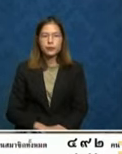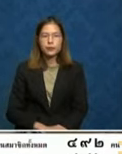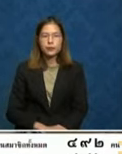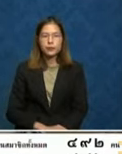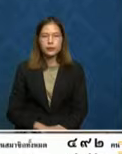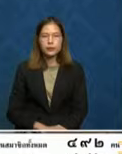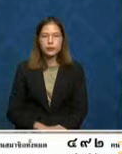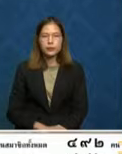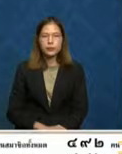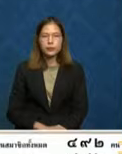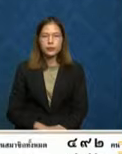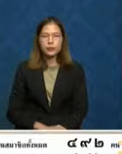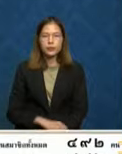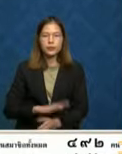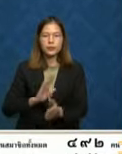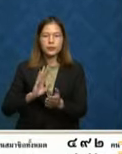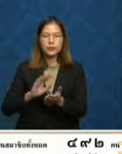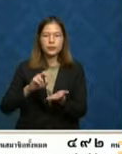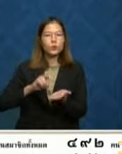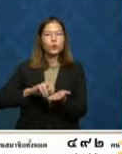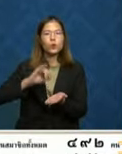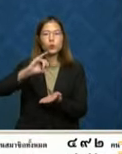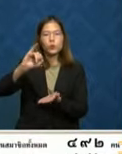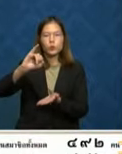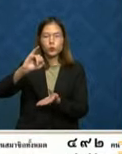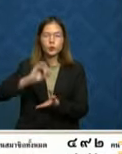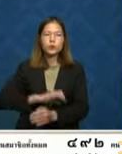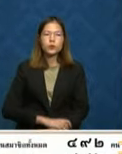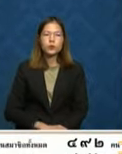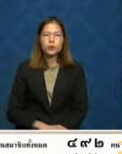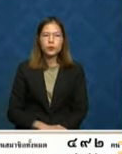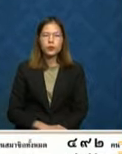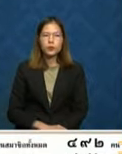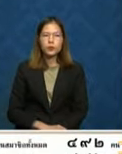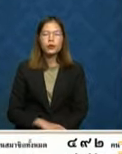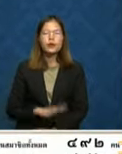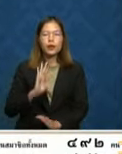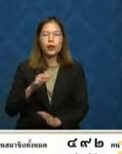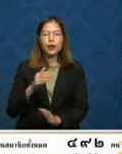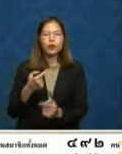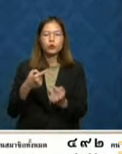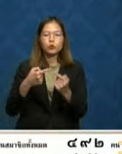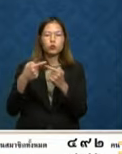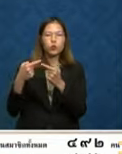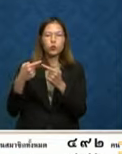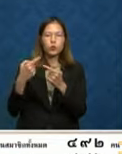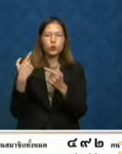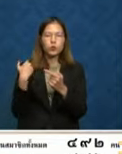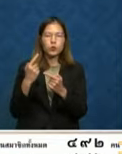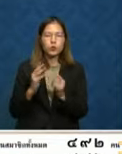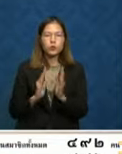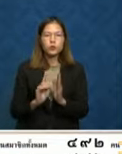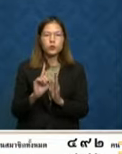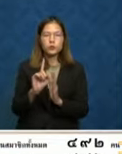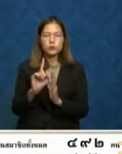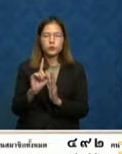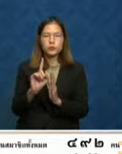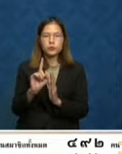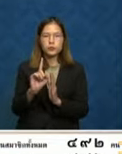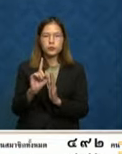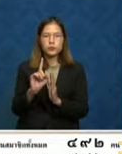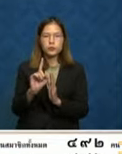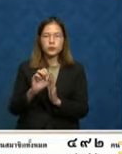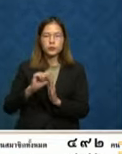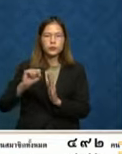ผู้รับรองถูกต้องครับต่อไปเชิญพรรคชาติไทยพัฒนา 1ท่านครับเรียนเชิญฮะท่าประฐานที่เคารพเสมอการเที่ยงธรรม